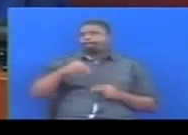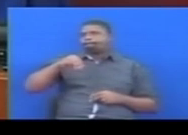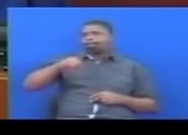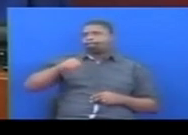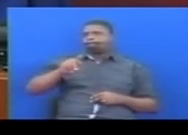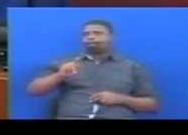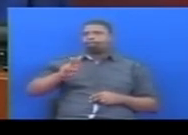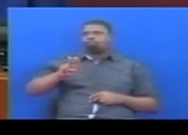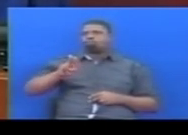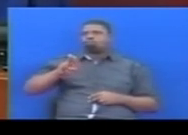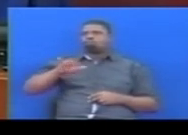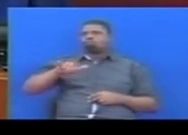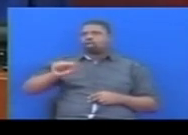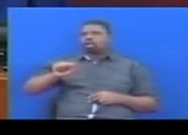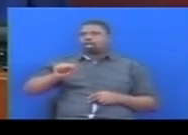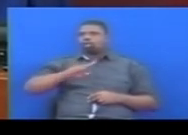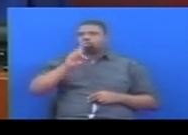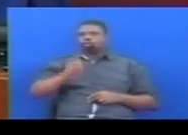Kuya.